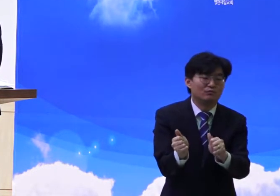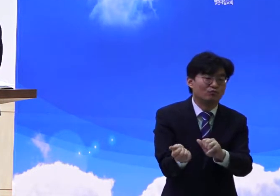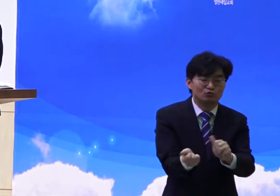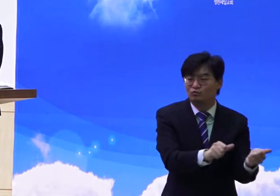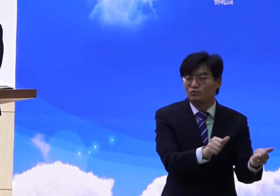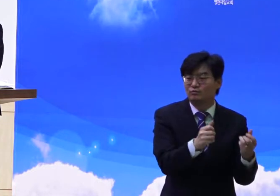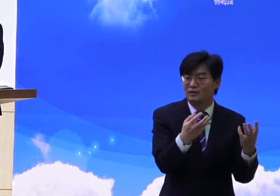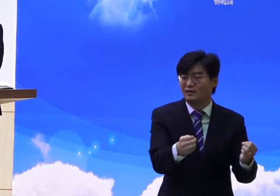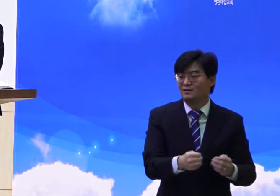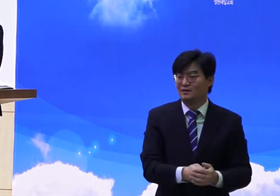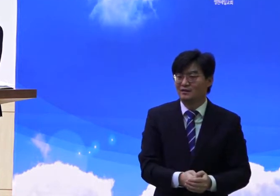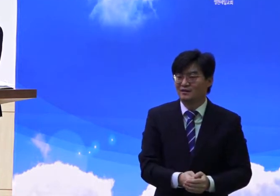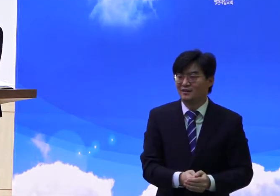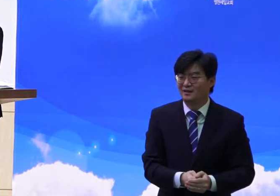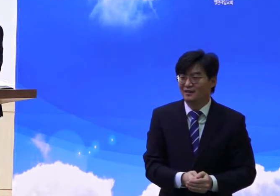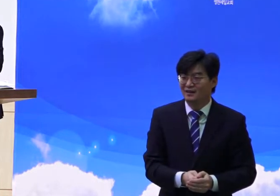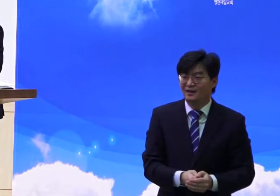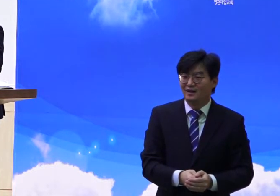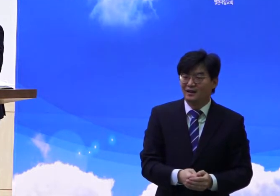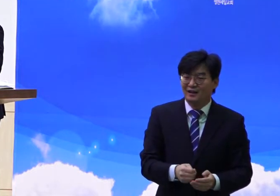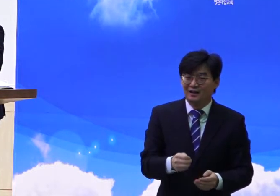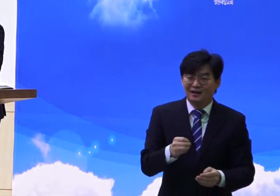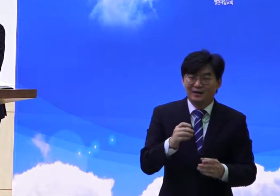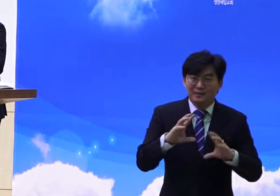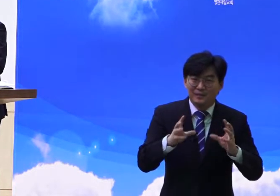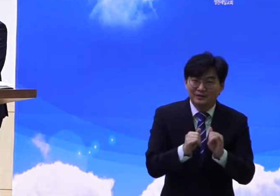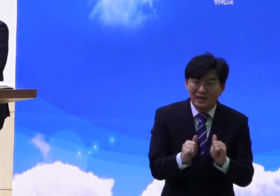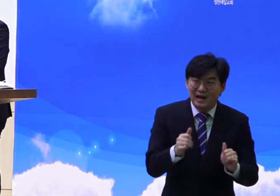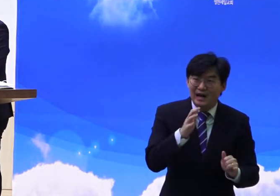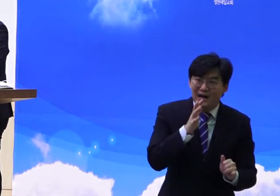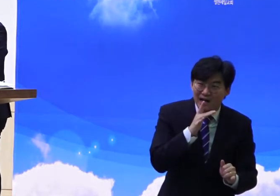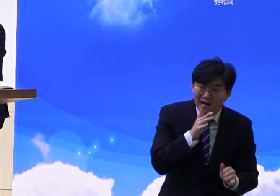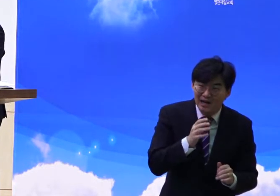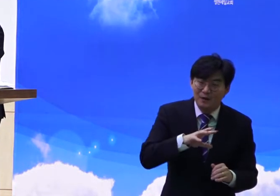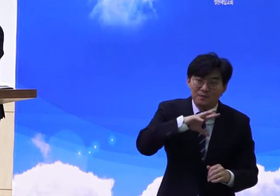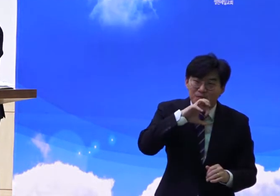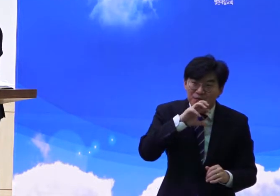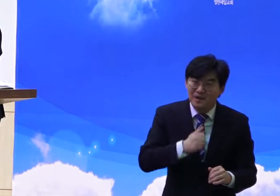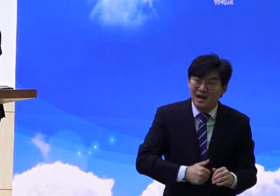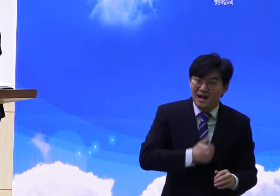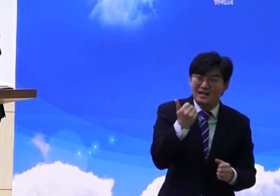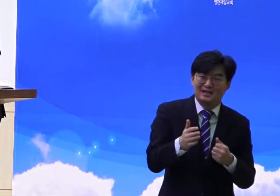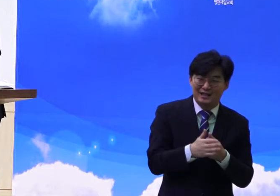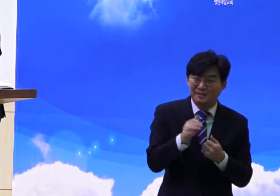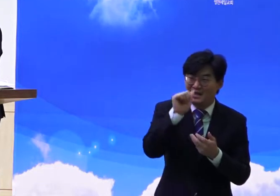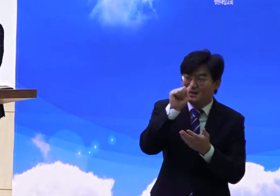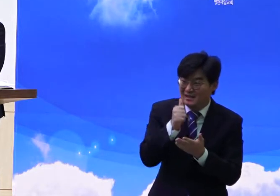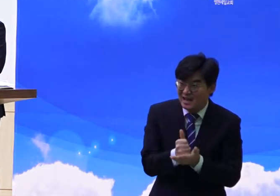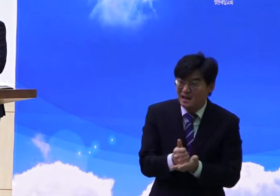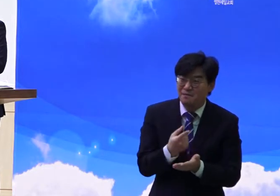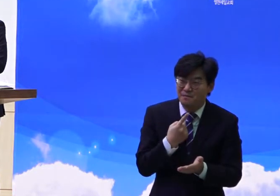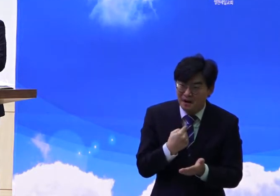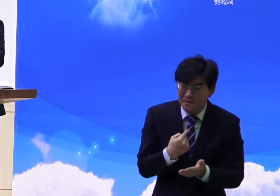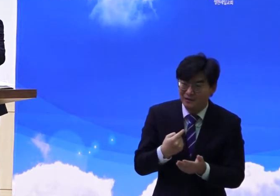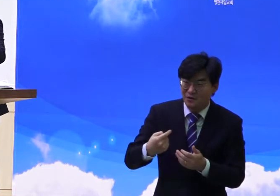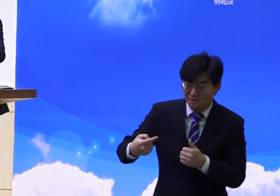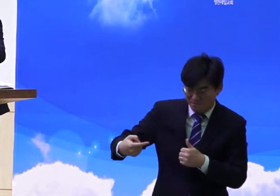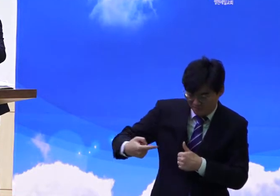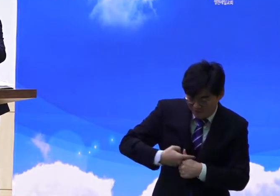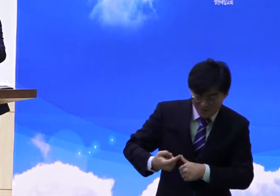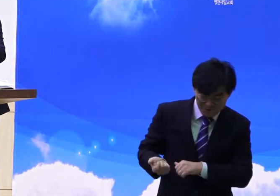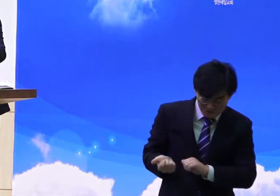심판이다, 하나님 손 안에, 하나님의 주권 안에 이것이 있구나 하는 것을 깨달았습니다. 그리고 모세에게 다시 갔습니다. 우리